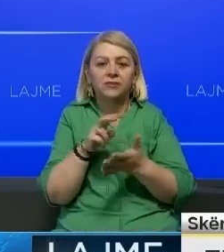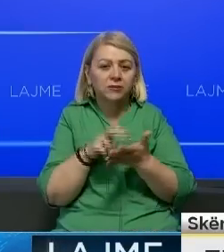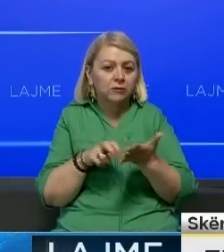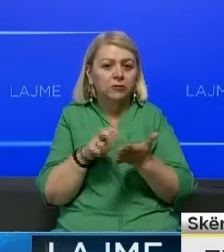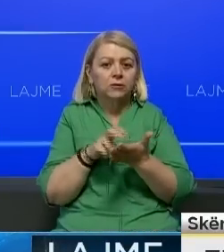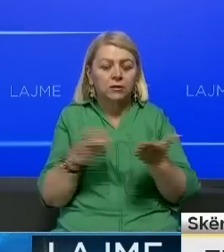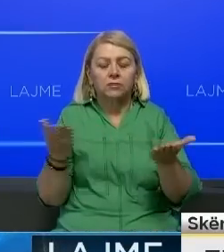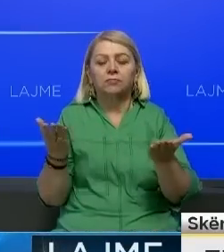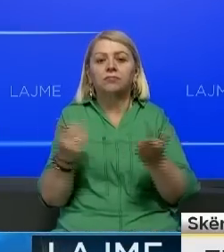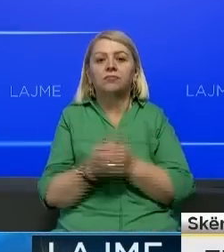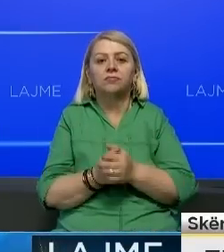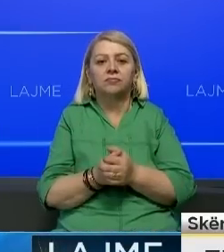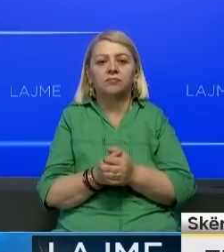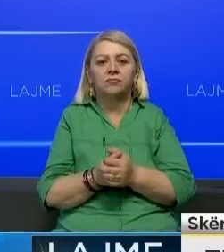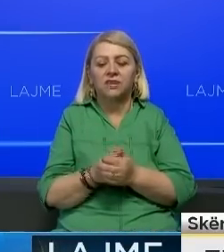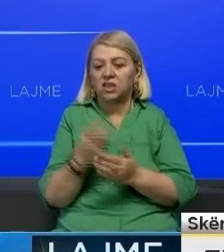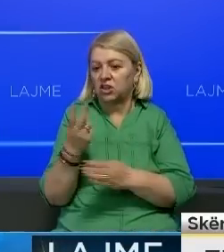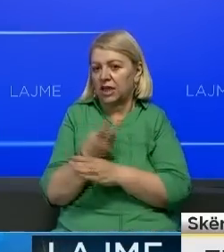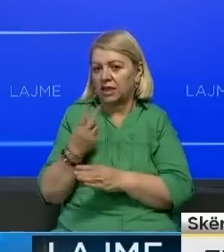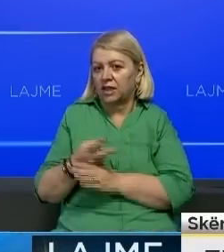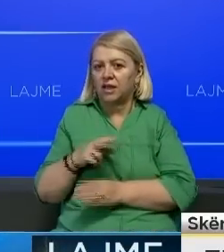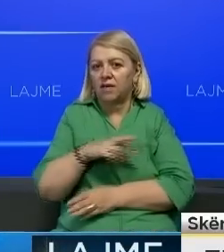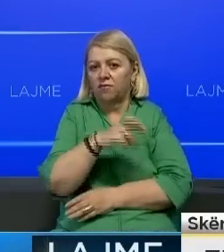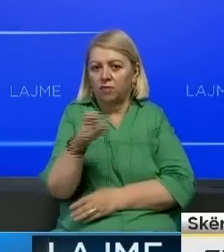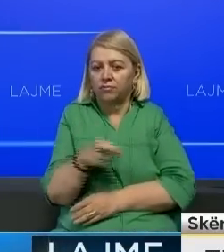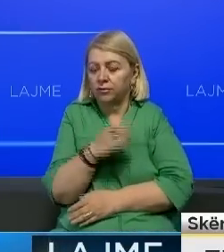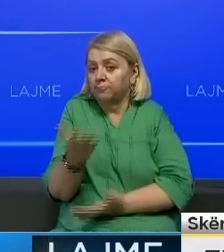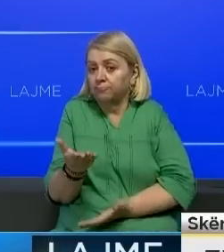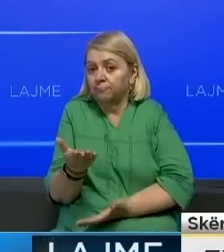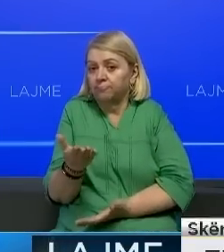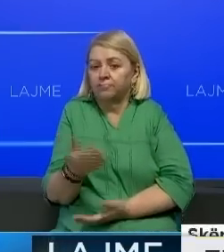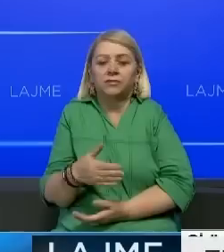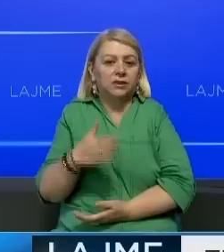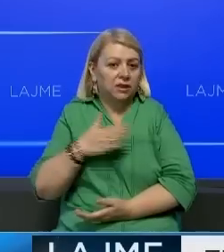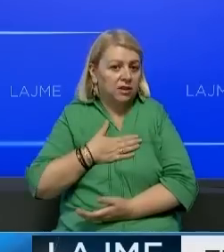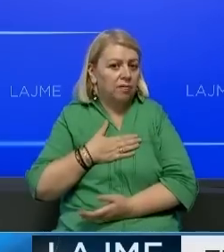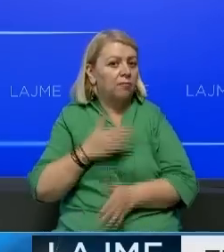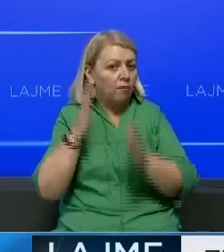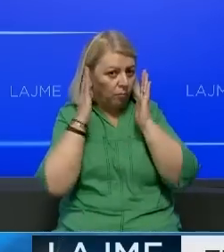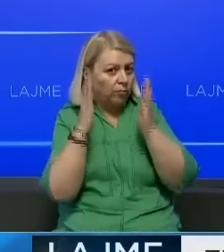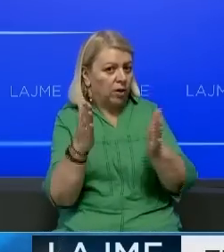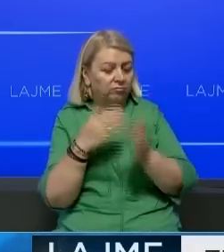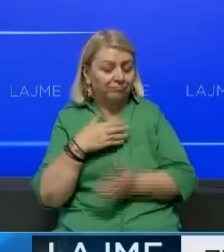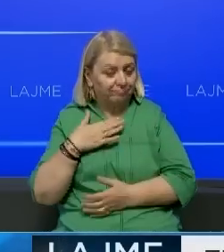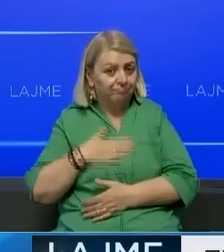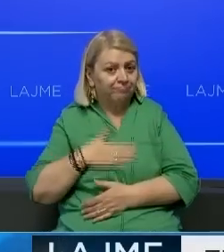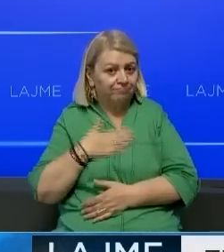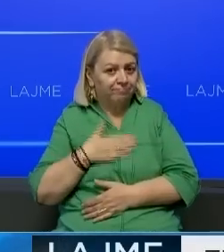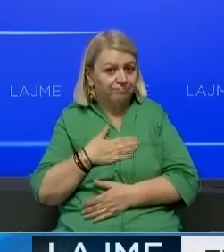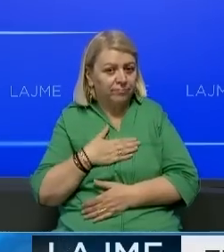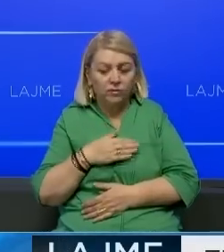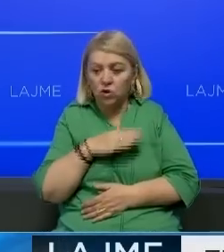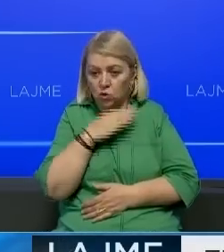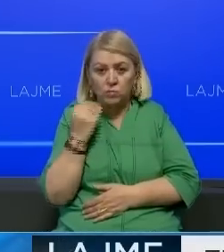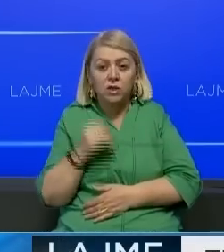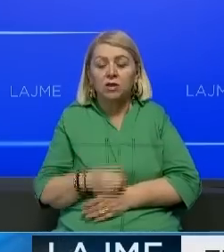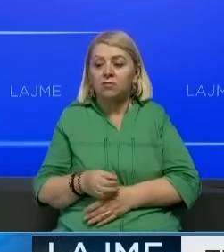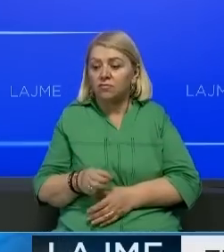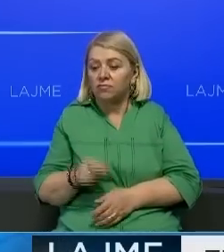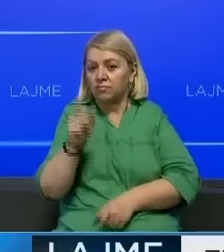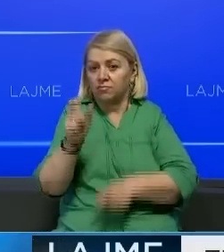shtetet, mund edhe të shtetet e Evropës edhe to. Ne po besojmë dhe kemi dëshirë që të kemi numër sa më të madh